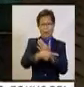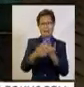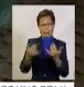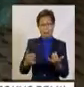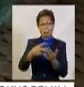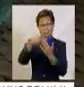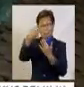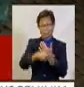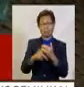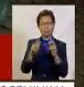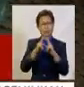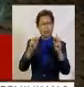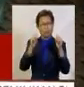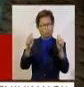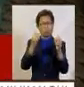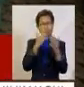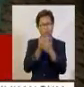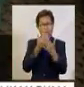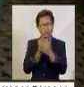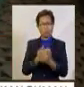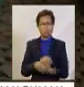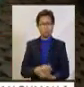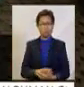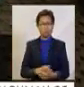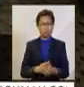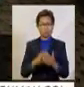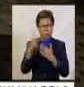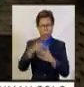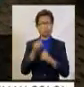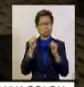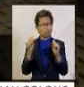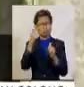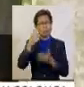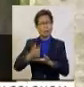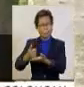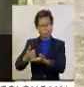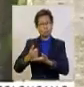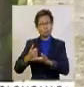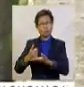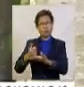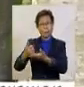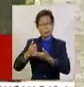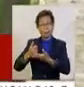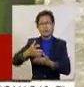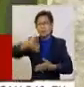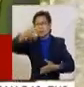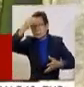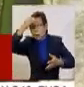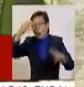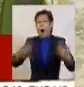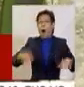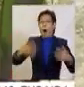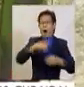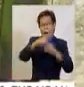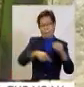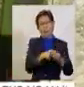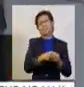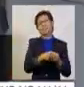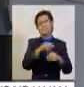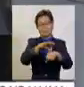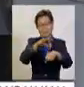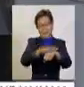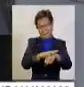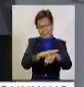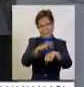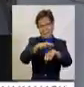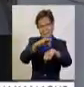sangat baik untuk publik lah sebab dia membantu untuk kita alert tentang denggi. Langkah-langkah untuk